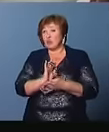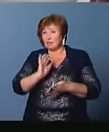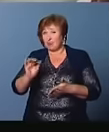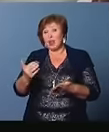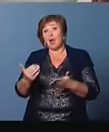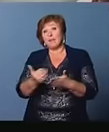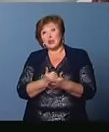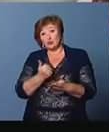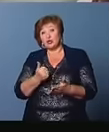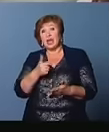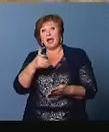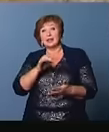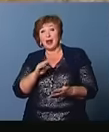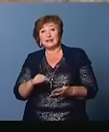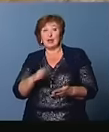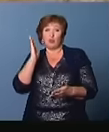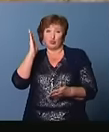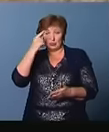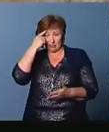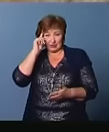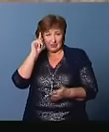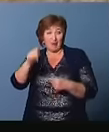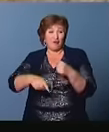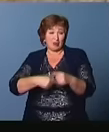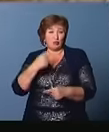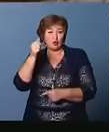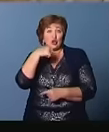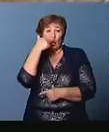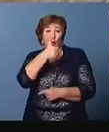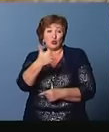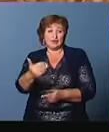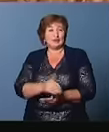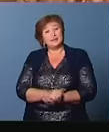игринцы грант, станет известно в следующем году. Екатерина Горина, Светлана Буланова,